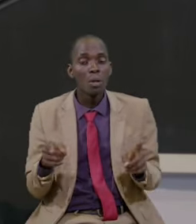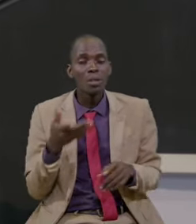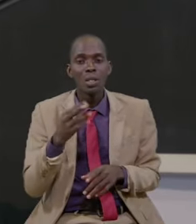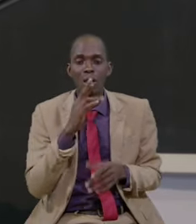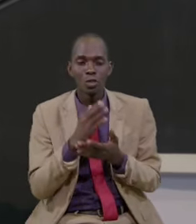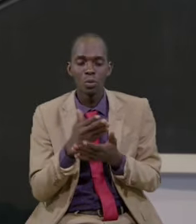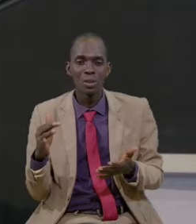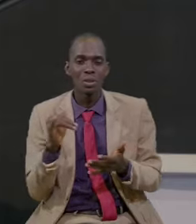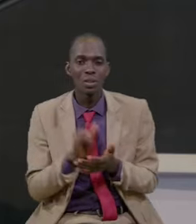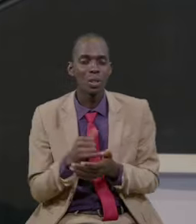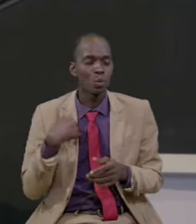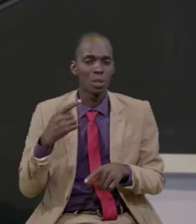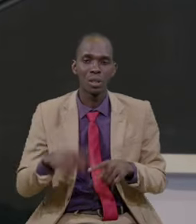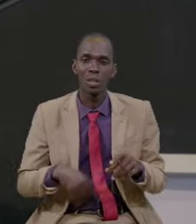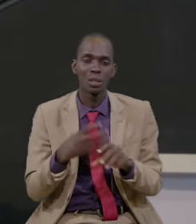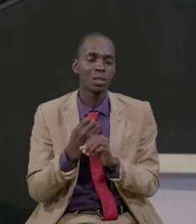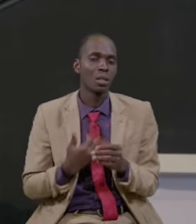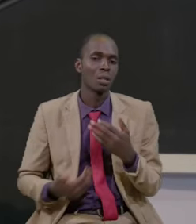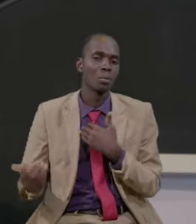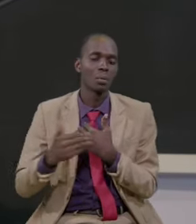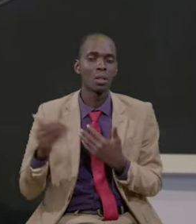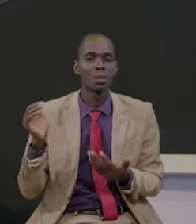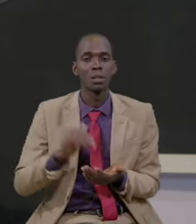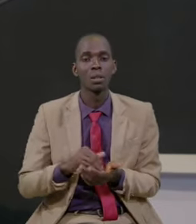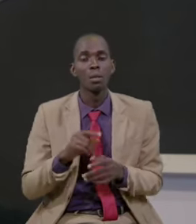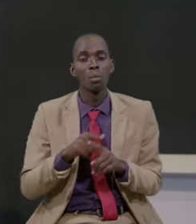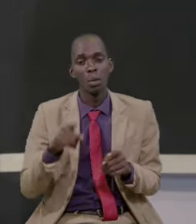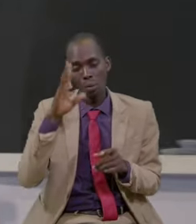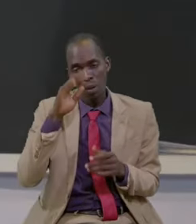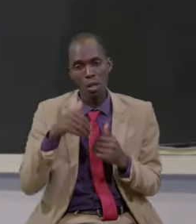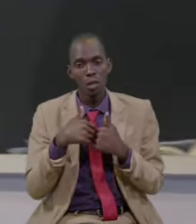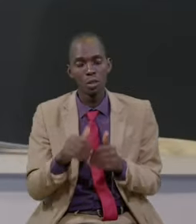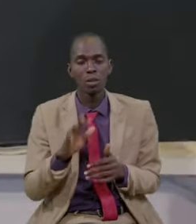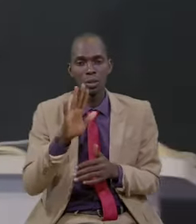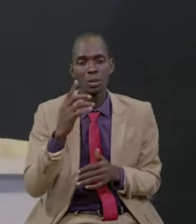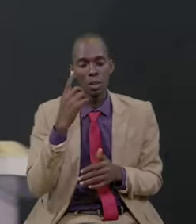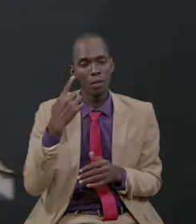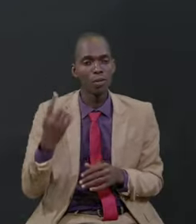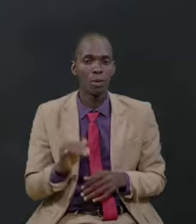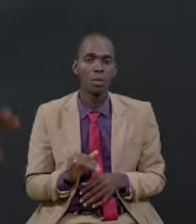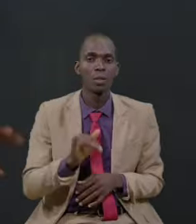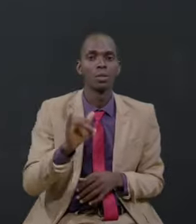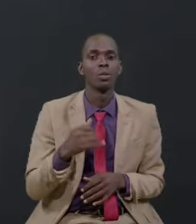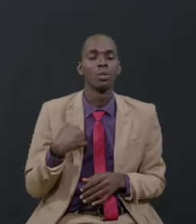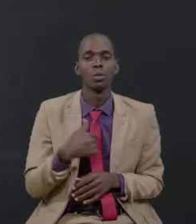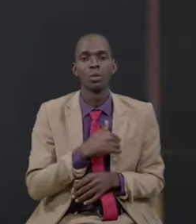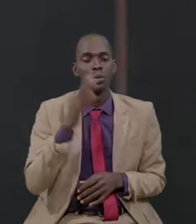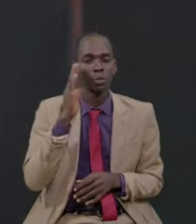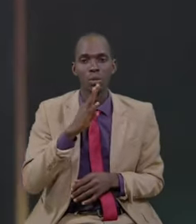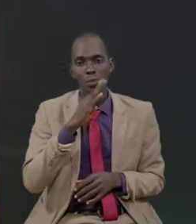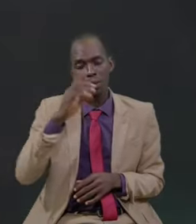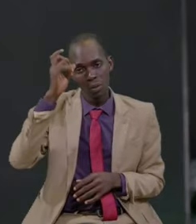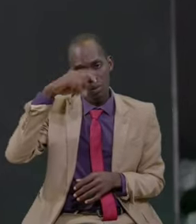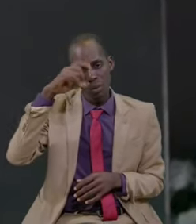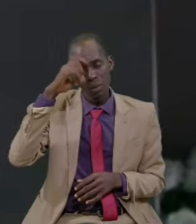pas. Il a perdu ses yeux pour toujours. Nous devons être sages, de sorte